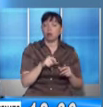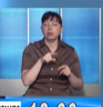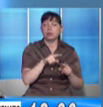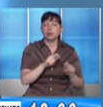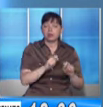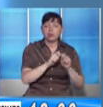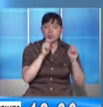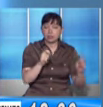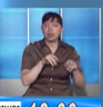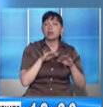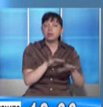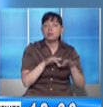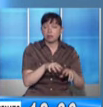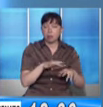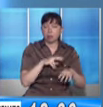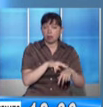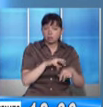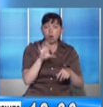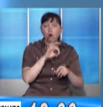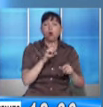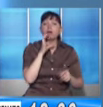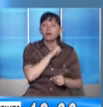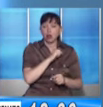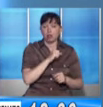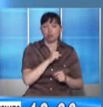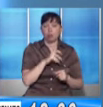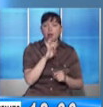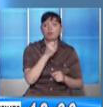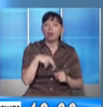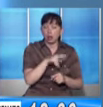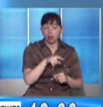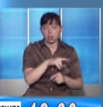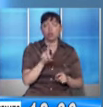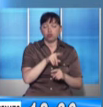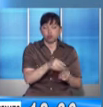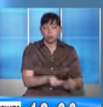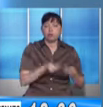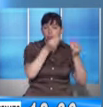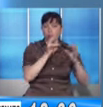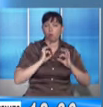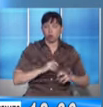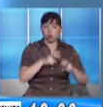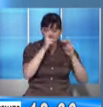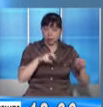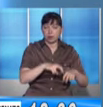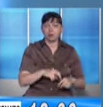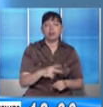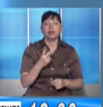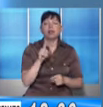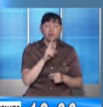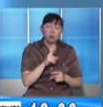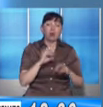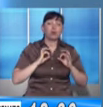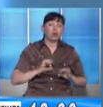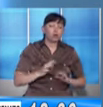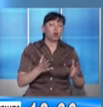dosar în ceea ce privește furtul miliardului și pe care am reușit să o punem pe masa procurorilor. Alta este problema că procurorii nu au reușit să-i